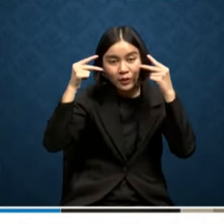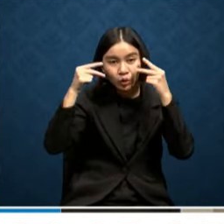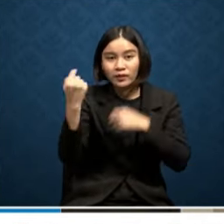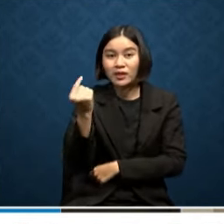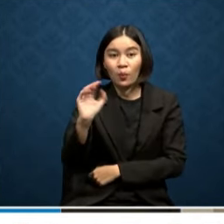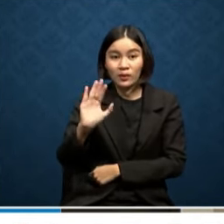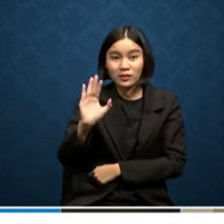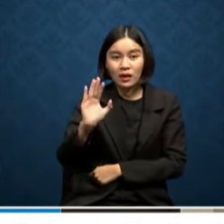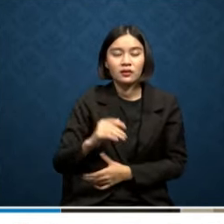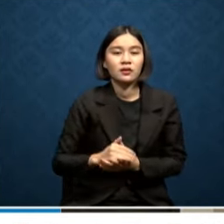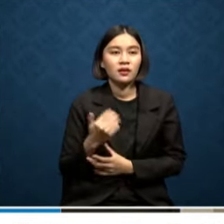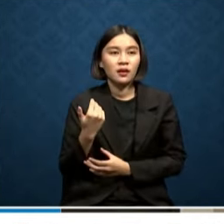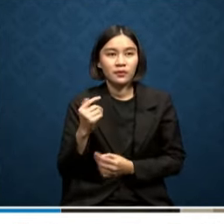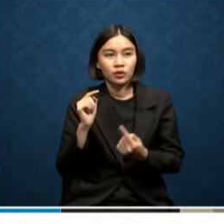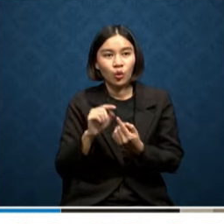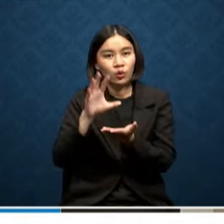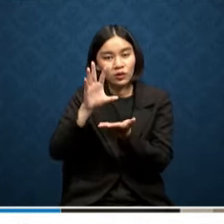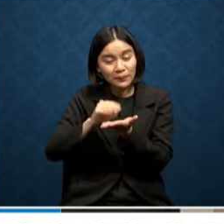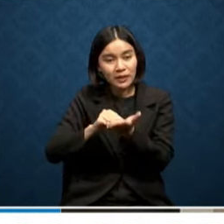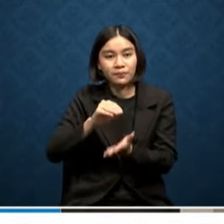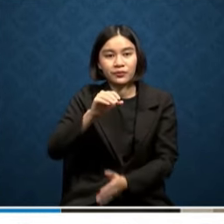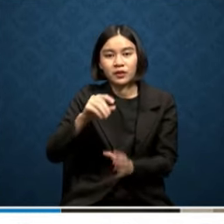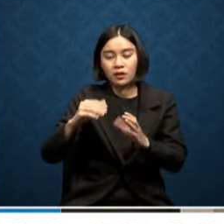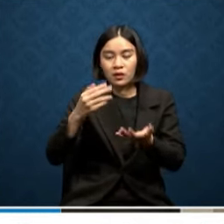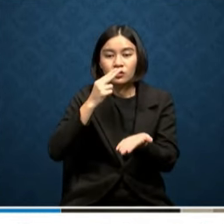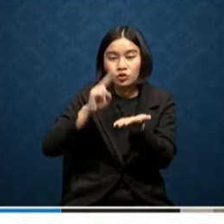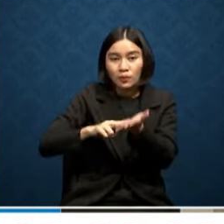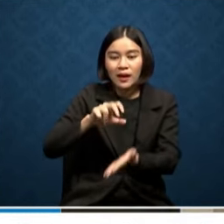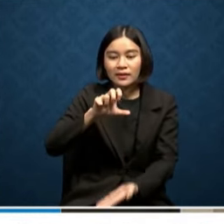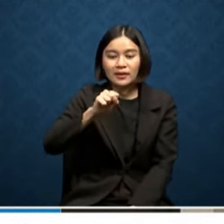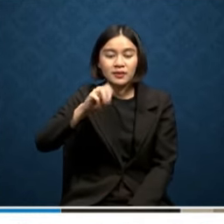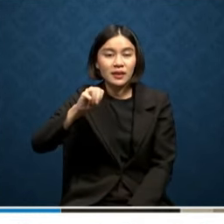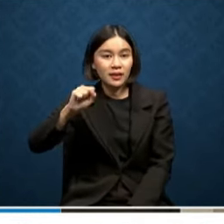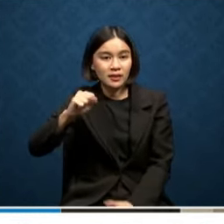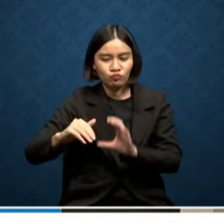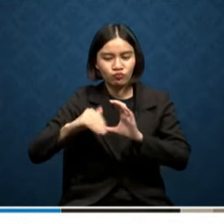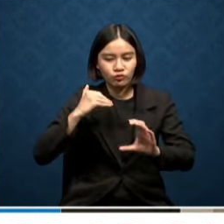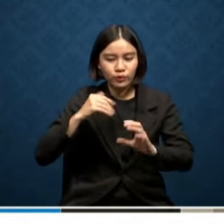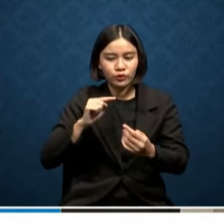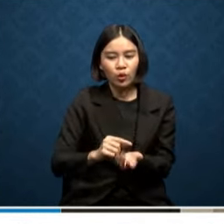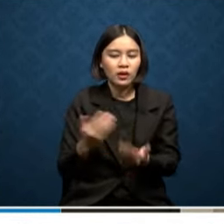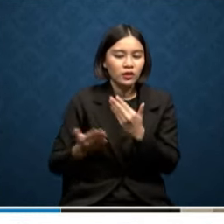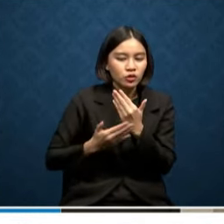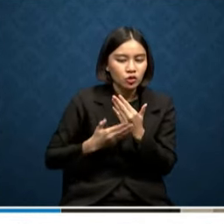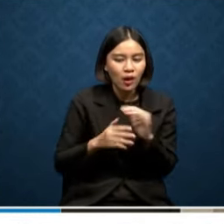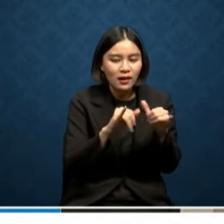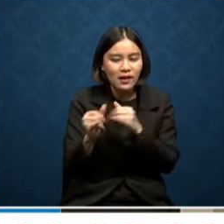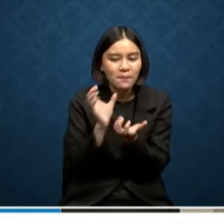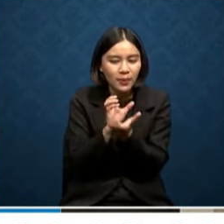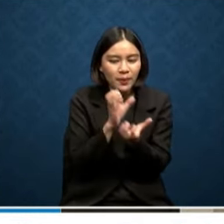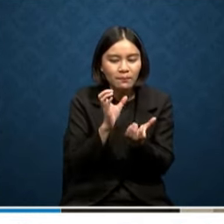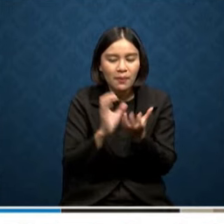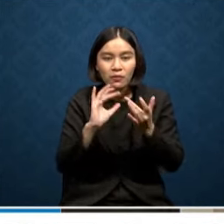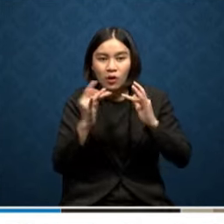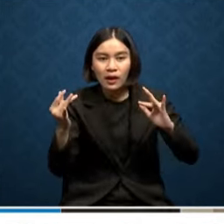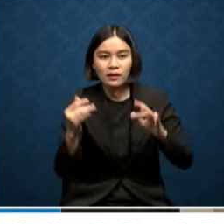านแม้แต่ข้อความสั้นชักชวนเล่นพนันออนไลน์นะคะถ้าลองเซิร์ชเข้าไปใน Google นะ